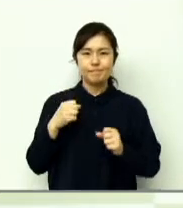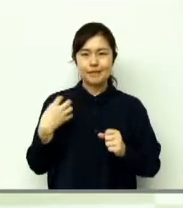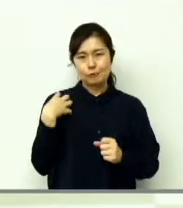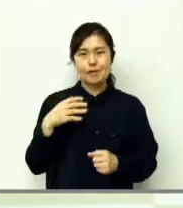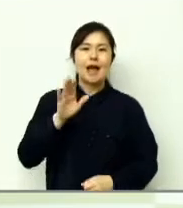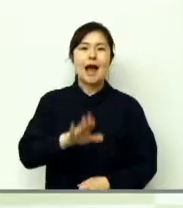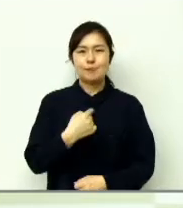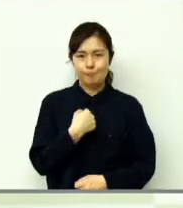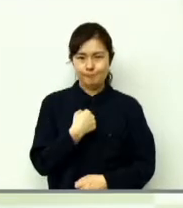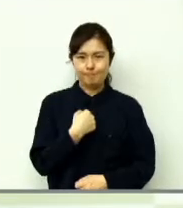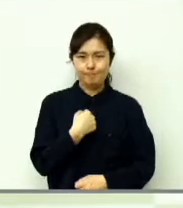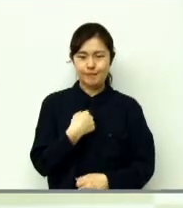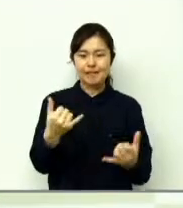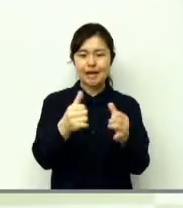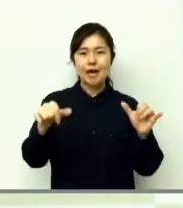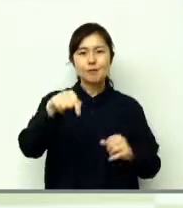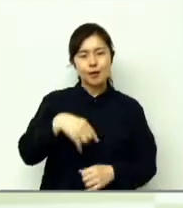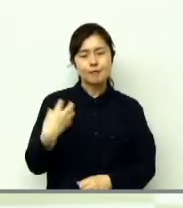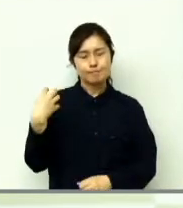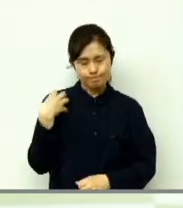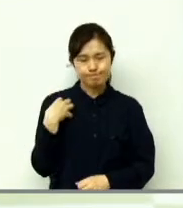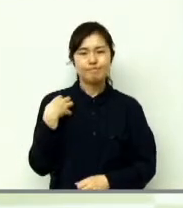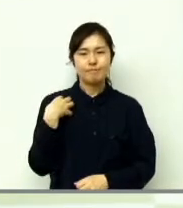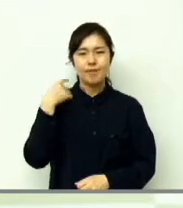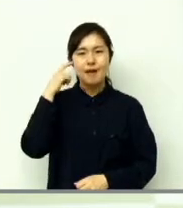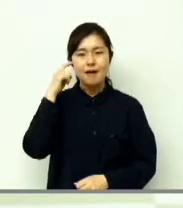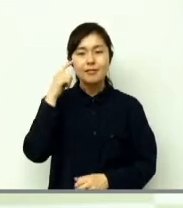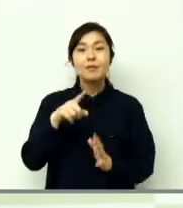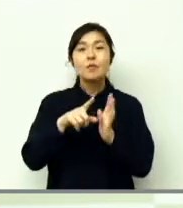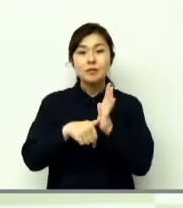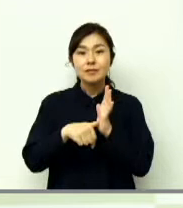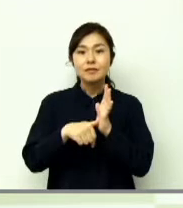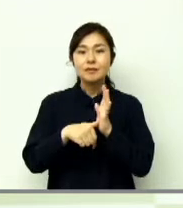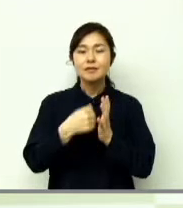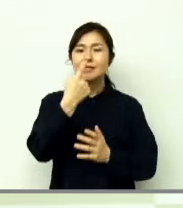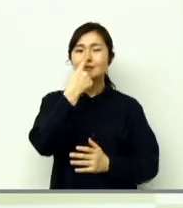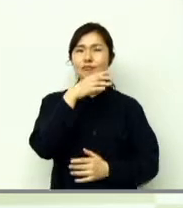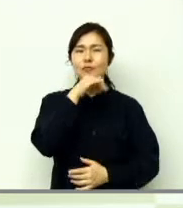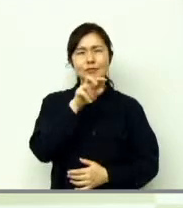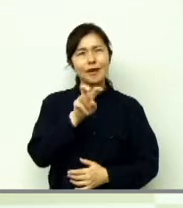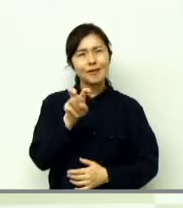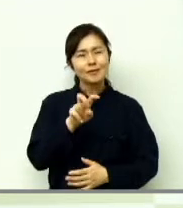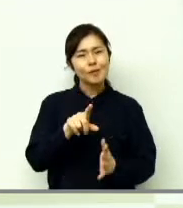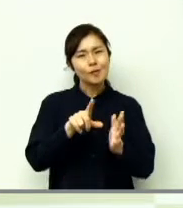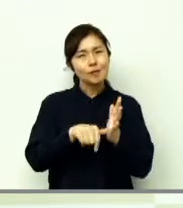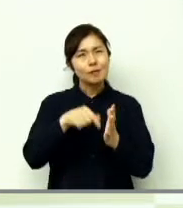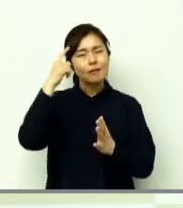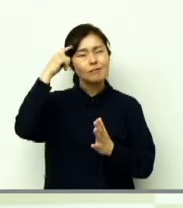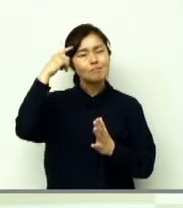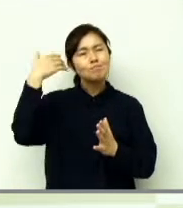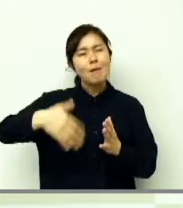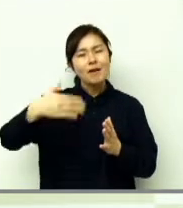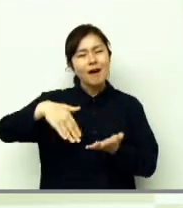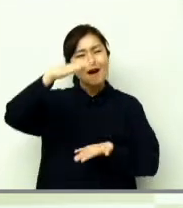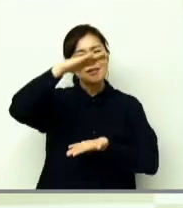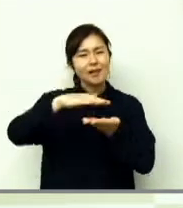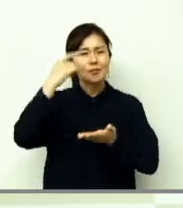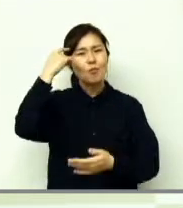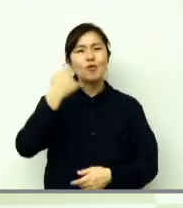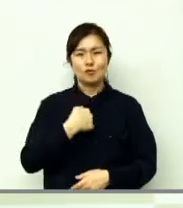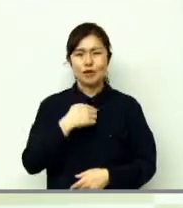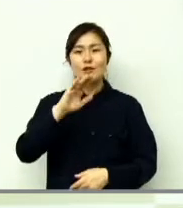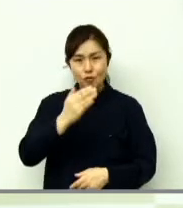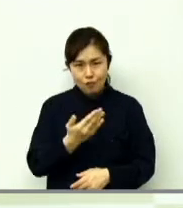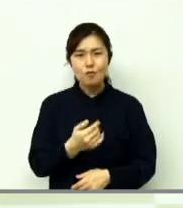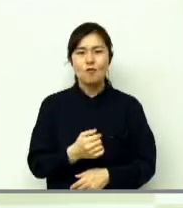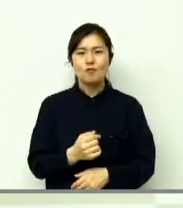ということについては、私自身のことを考えると、それほどまだまだ高くはなかったとは思いますけれども、でもそういった一員